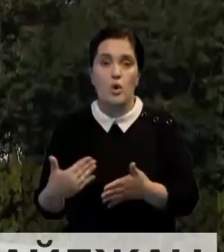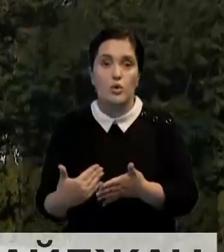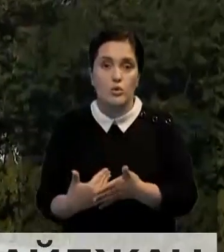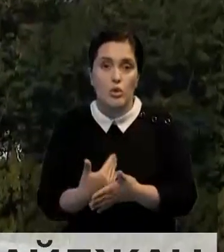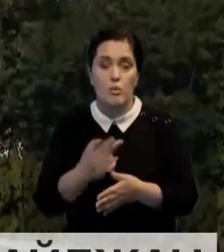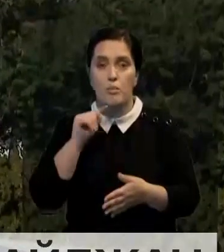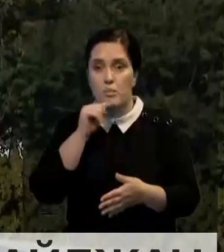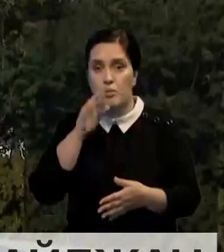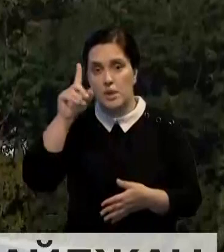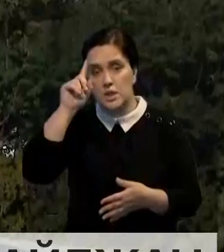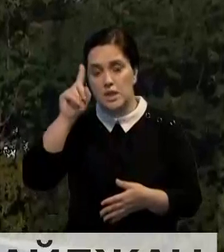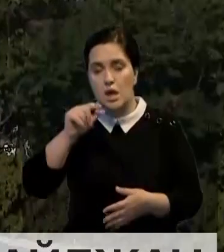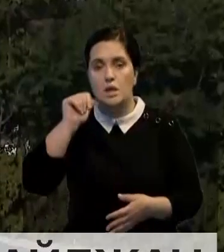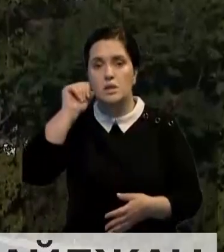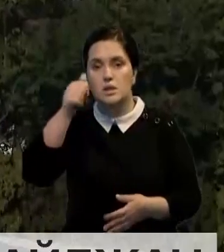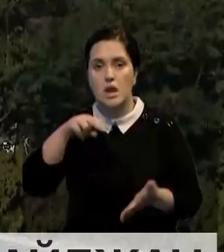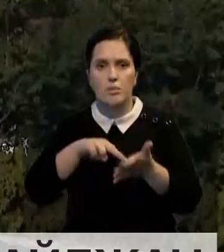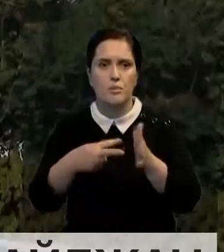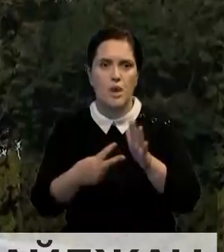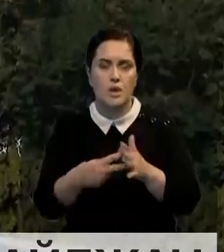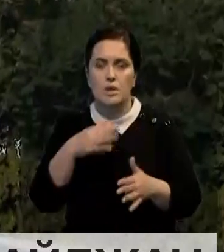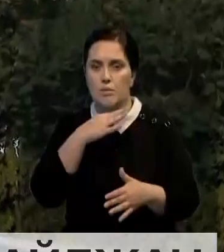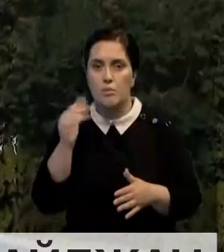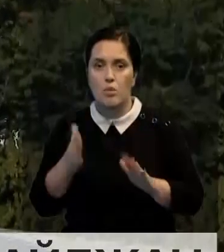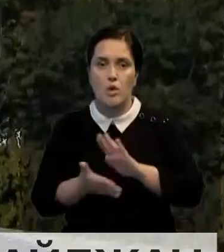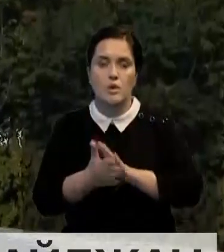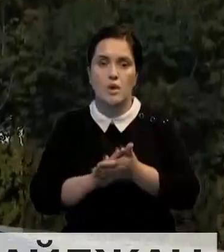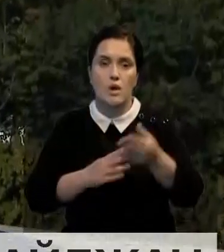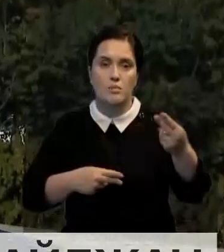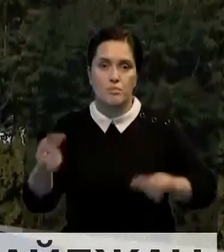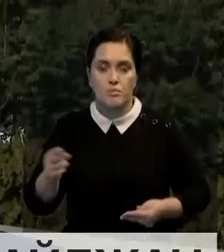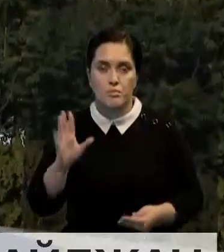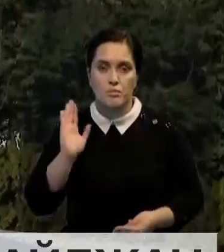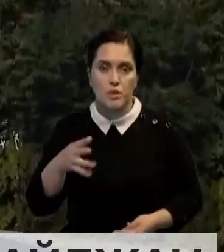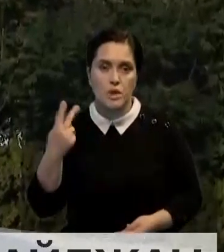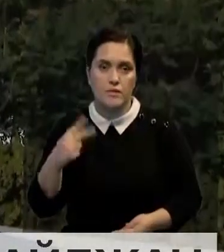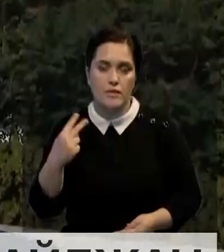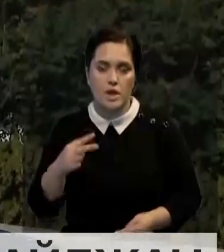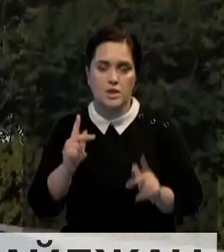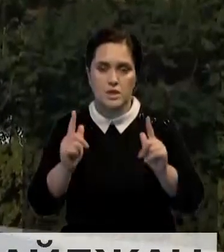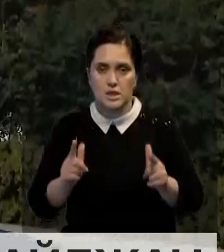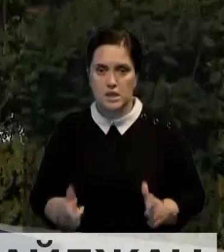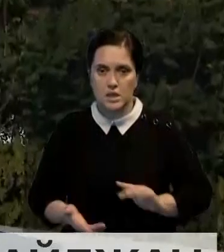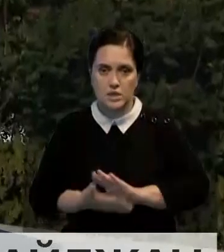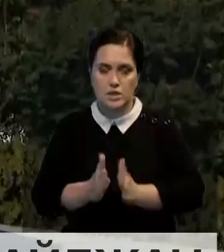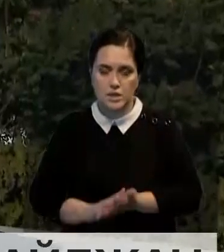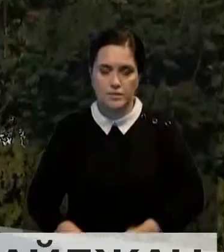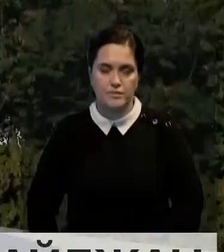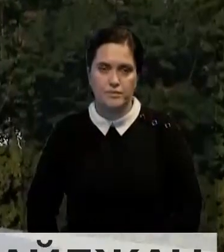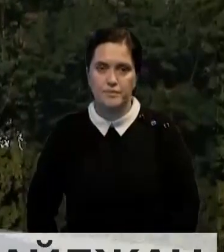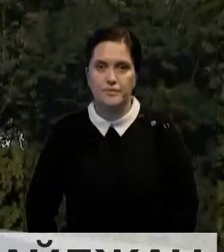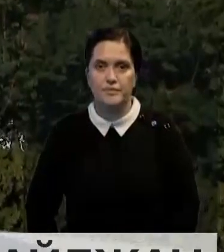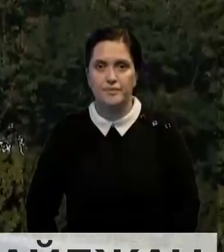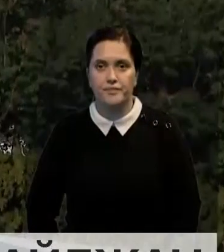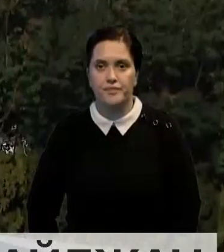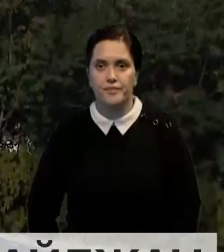экономике станут известны уже завтра. Планов достаточно. Стороны подпишут около 20 соглашений. Айгуль Амантаева, Жандос